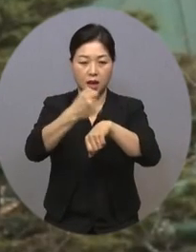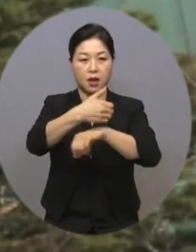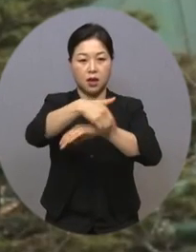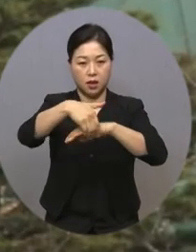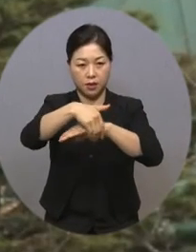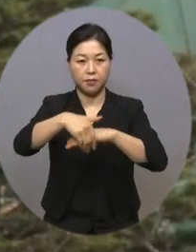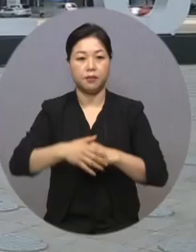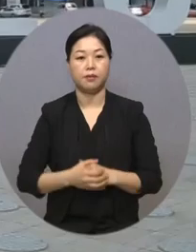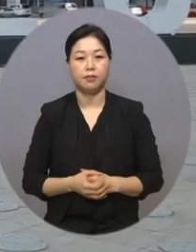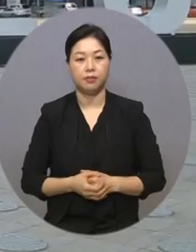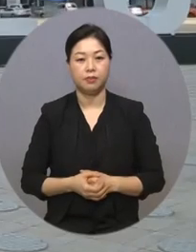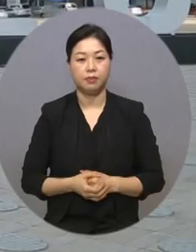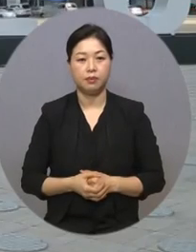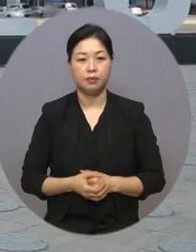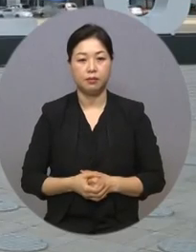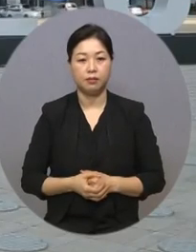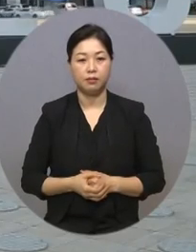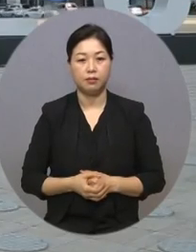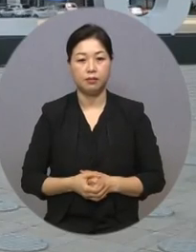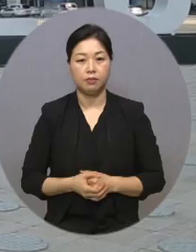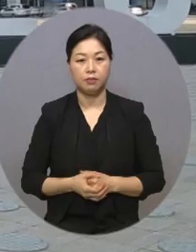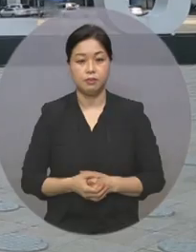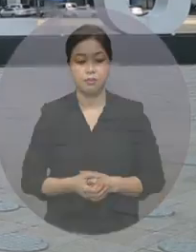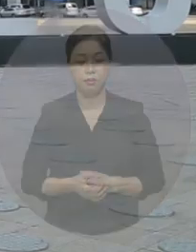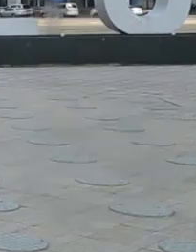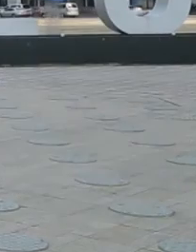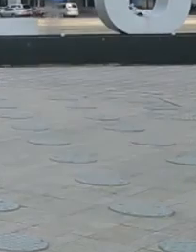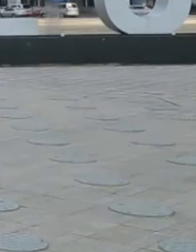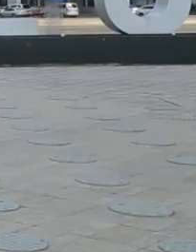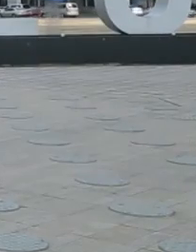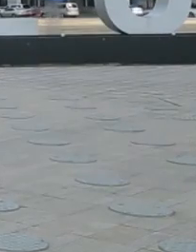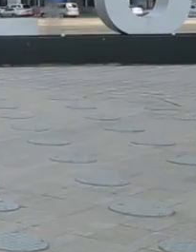방침입니다 복지 tv 뉴스 버섯 용입니다